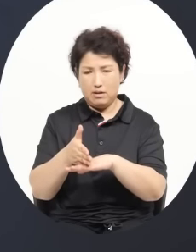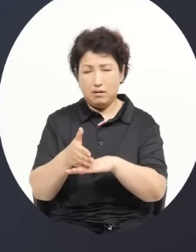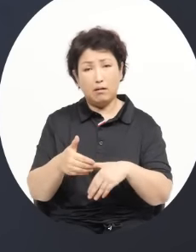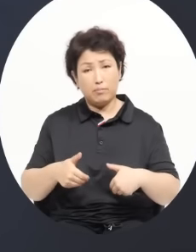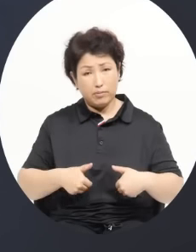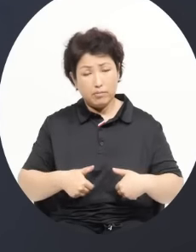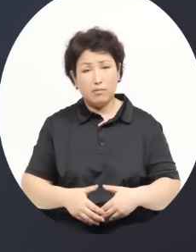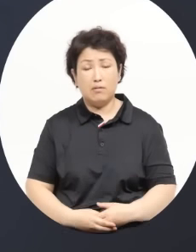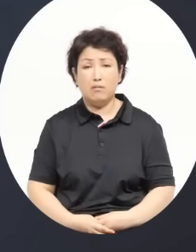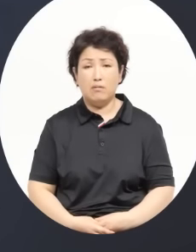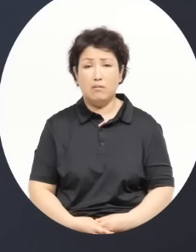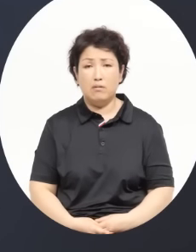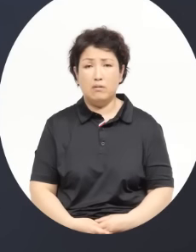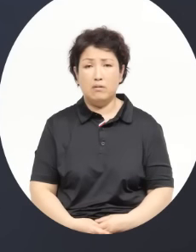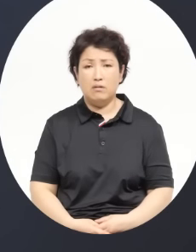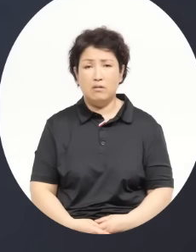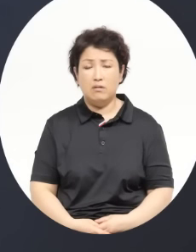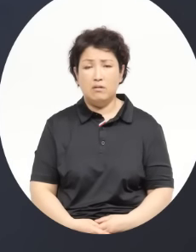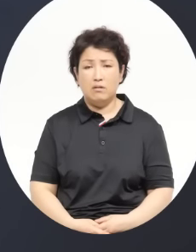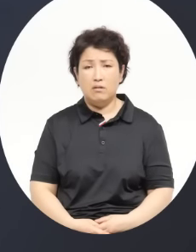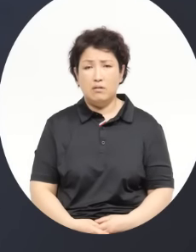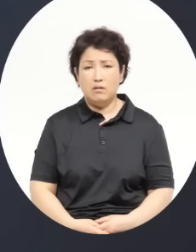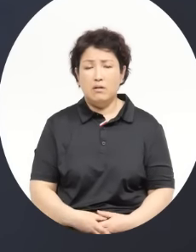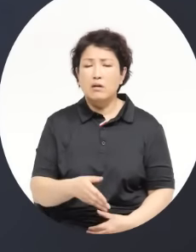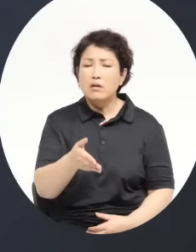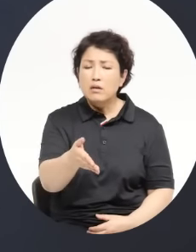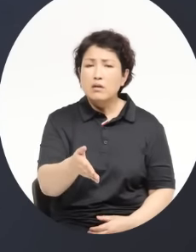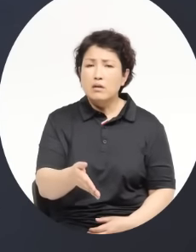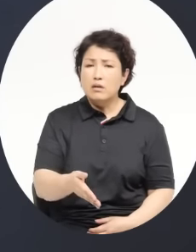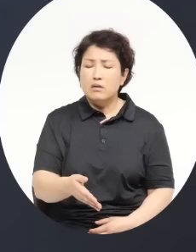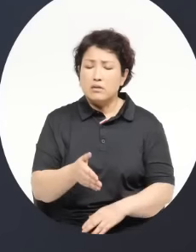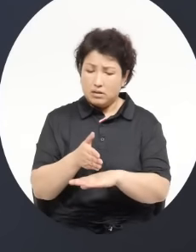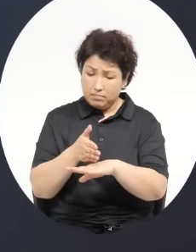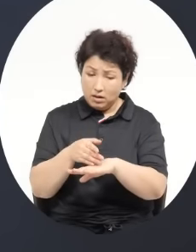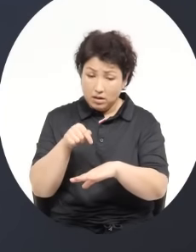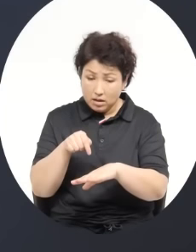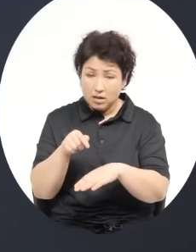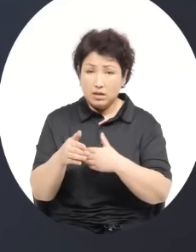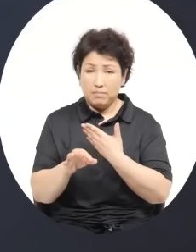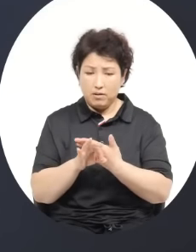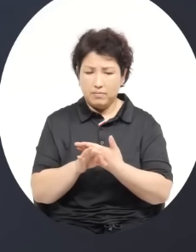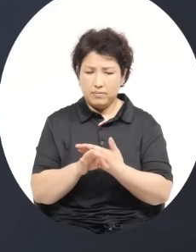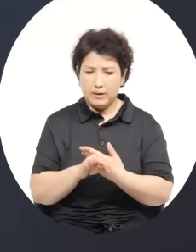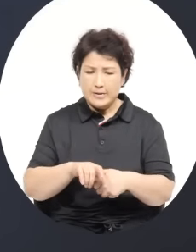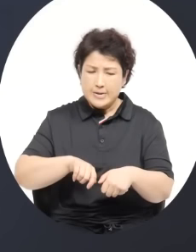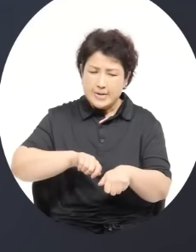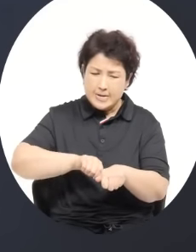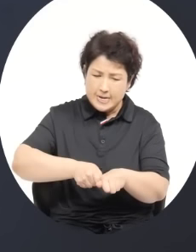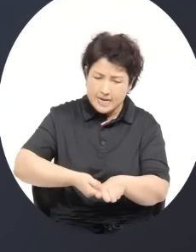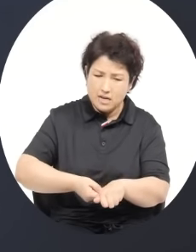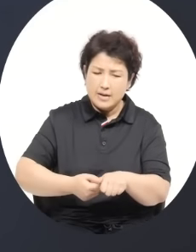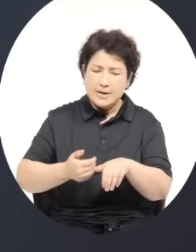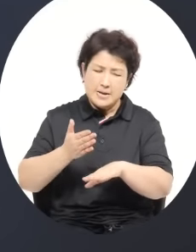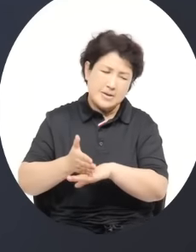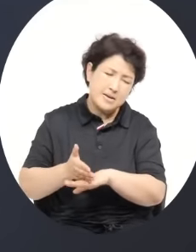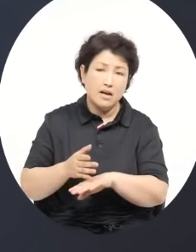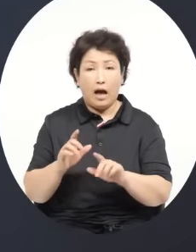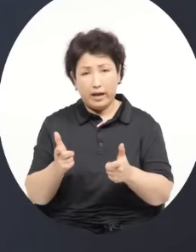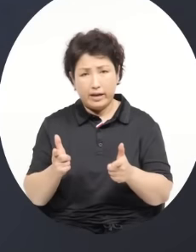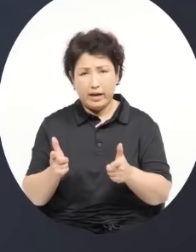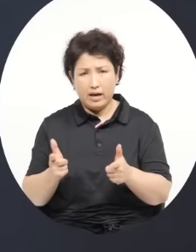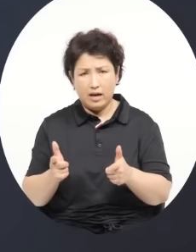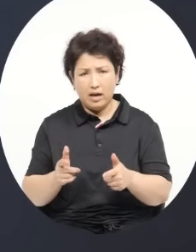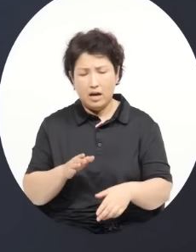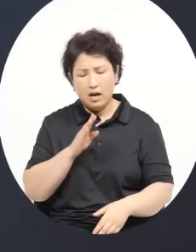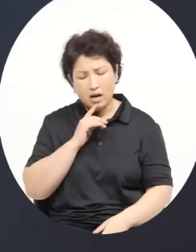된다는 거예요. 그러니까 그래야 자기의 과거가 일부러 감사하다가 아니라